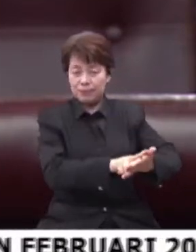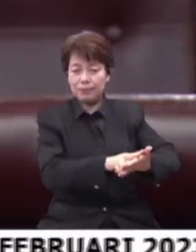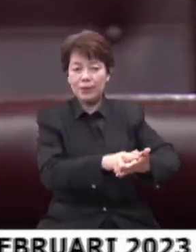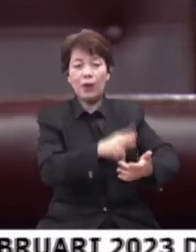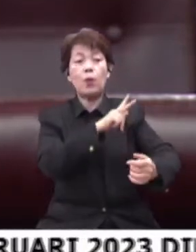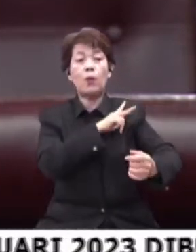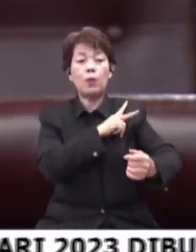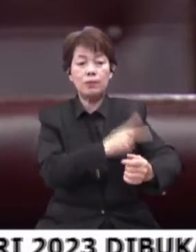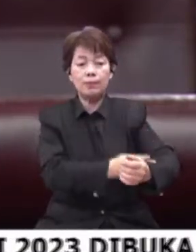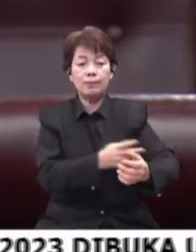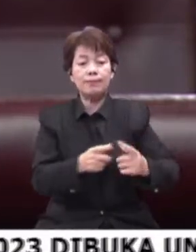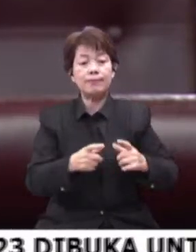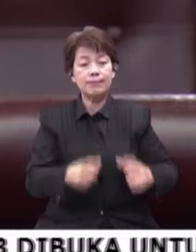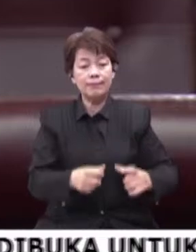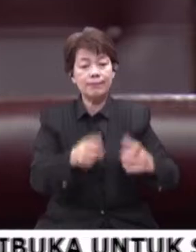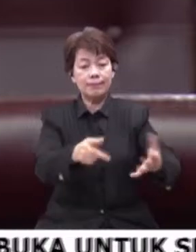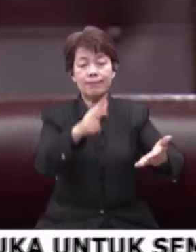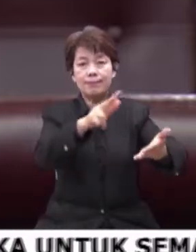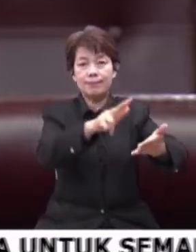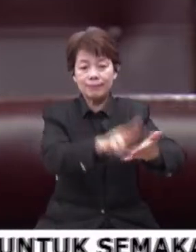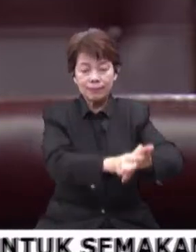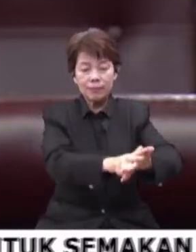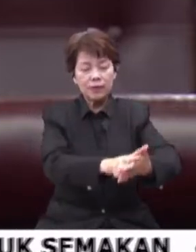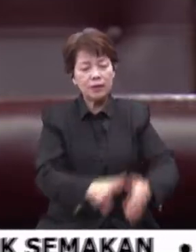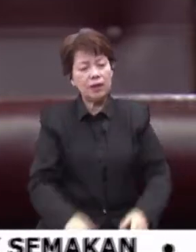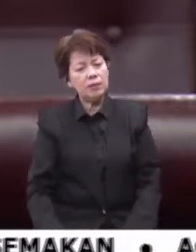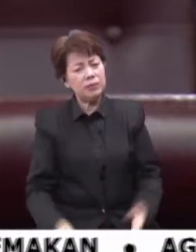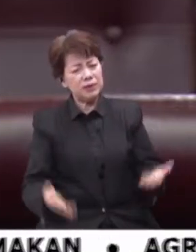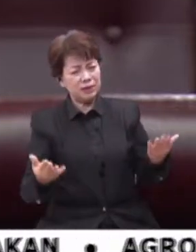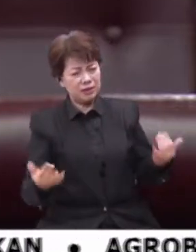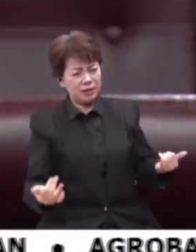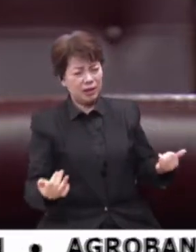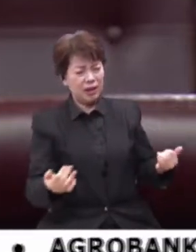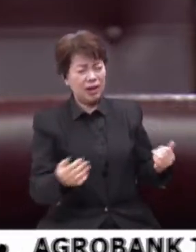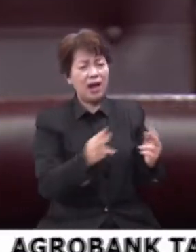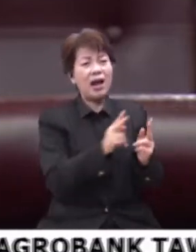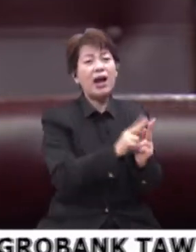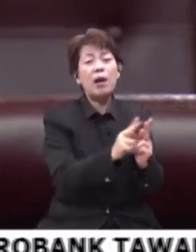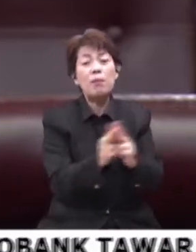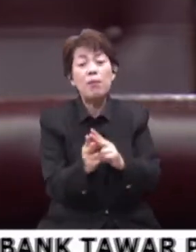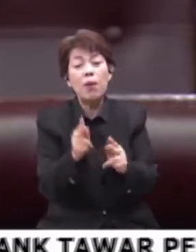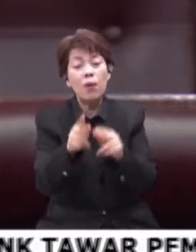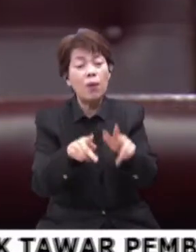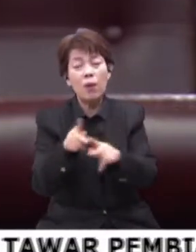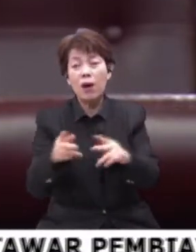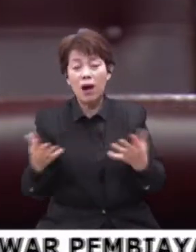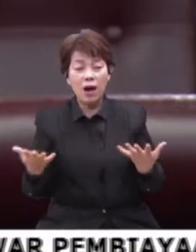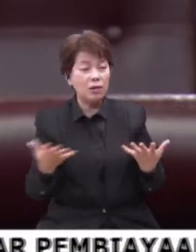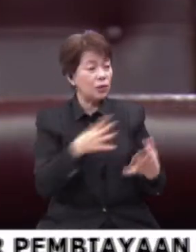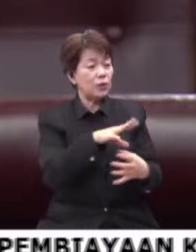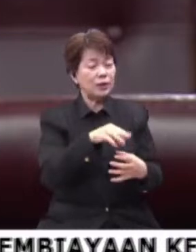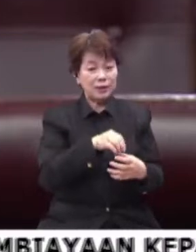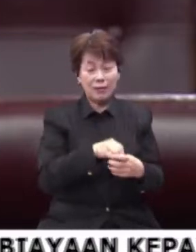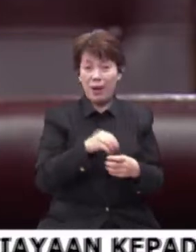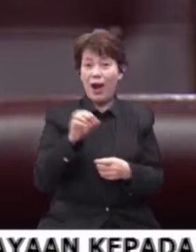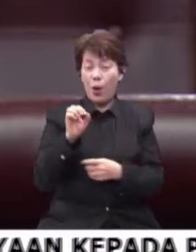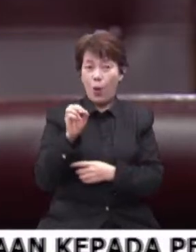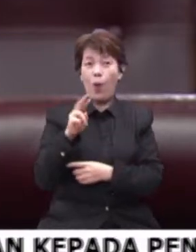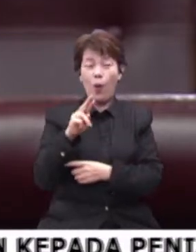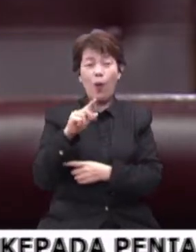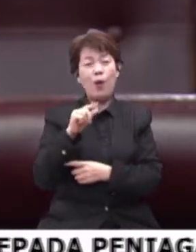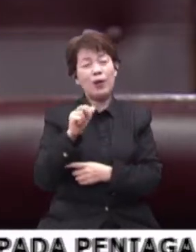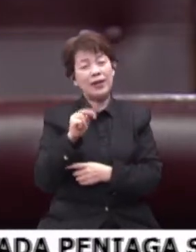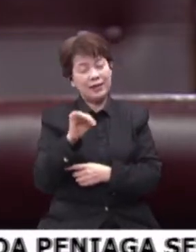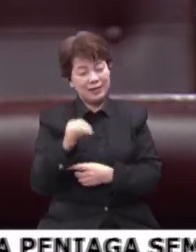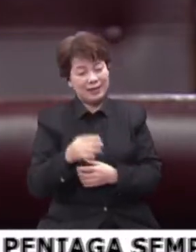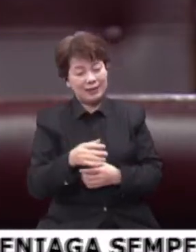buat masa sekarang kalau kita lihat orang kampung Memang mereka selalu terlibat dalam organik misalnya kalau